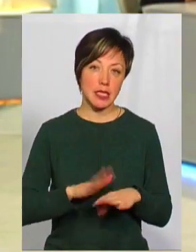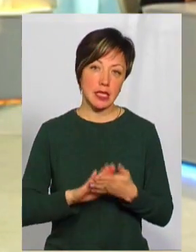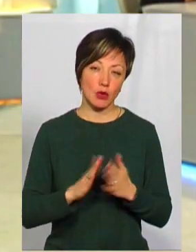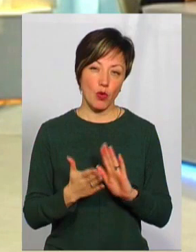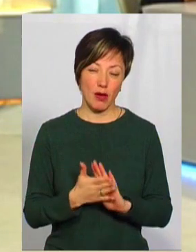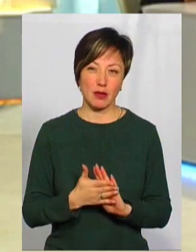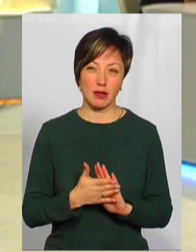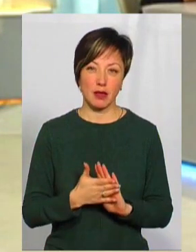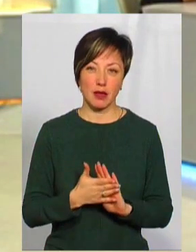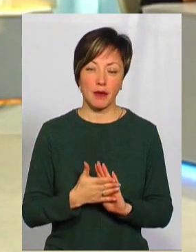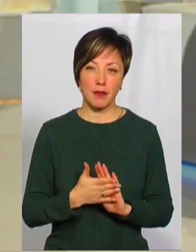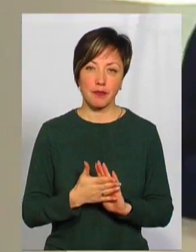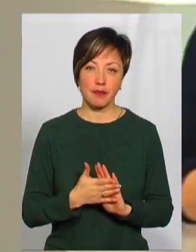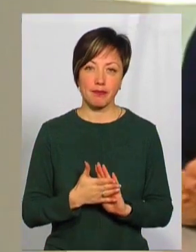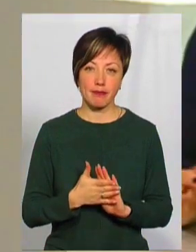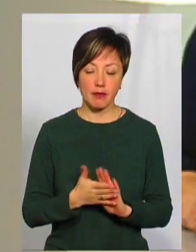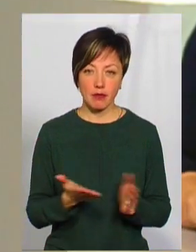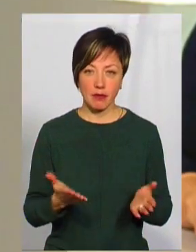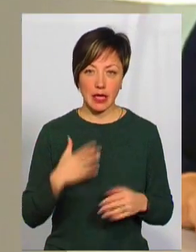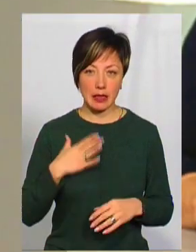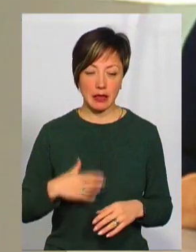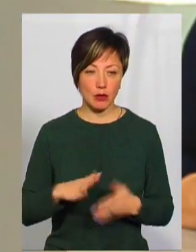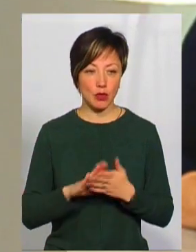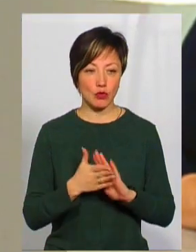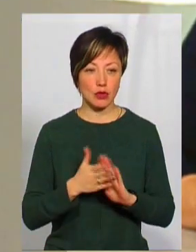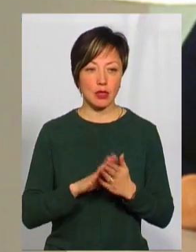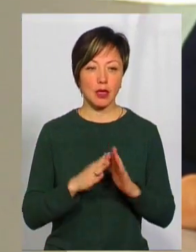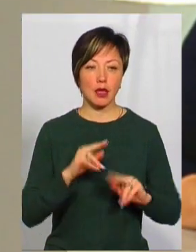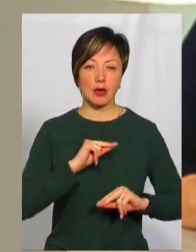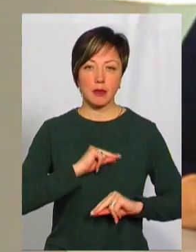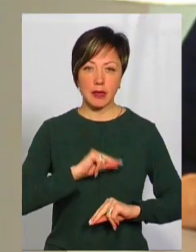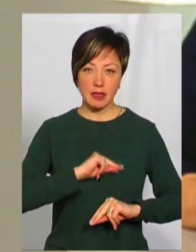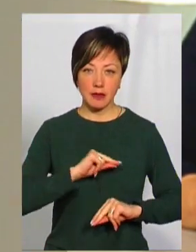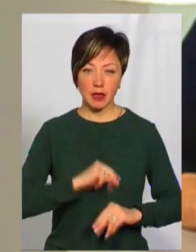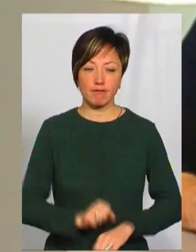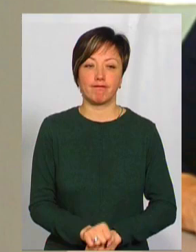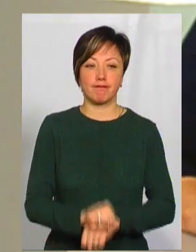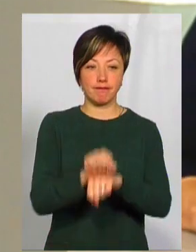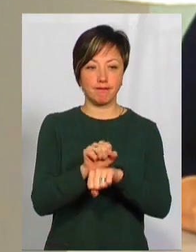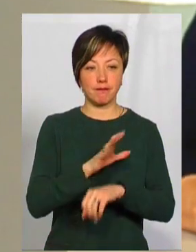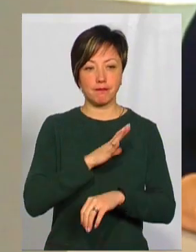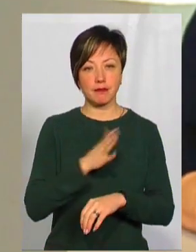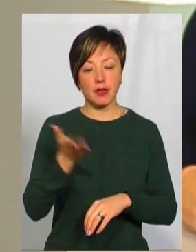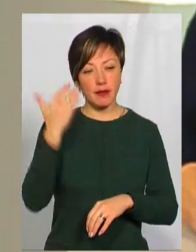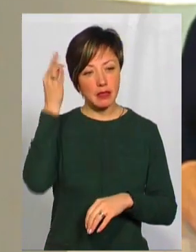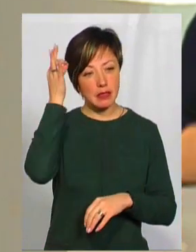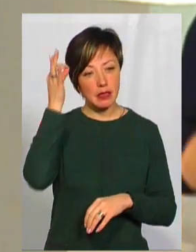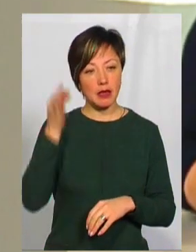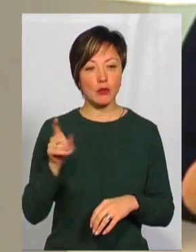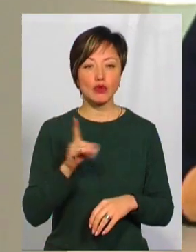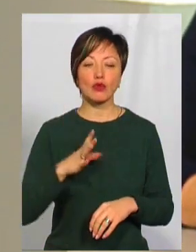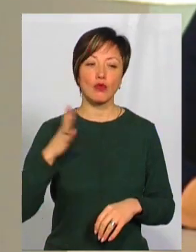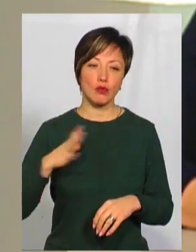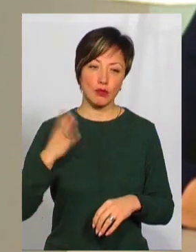склалася така досить напружена ситуація, яка змусила працівників датися до протесту. Давайте згадаємо, що